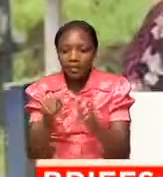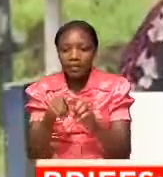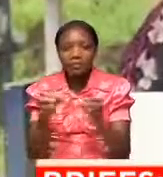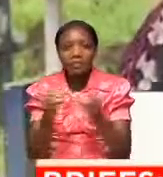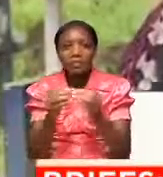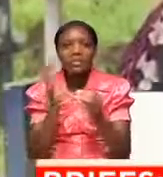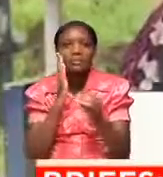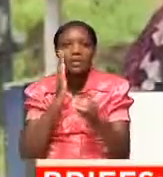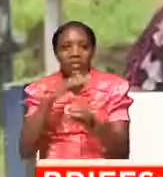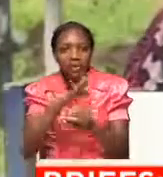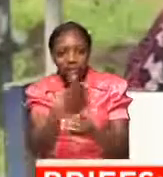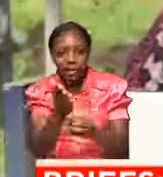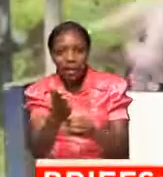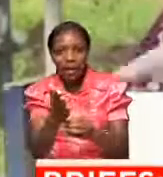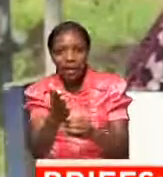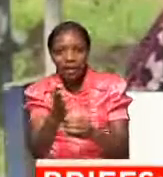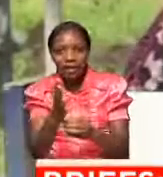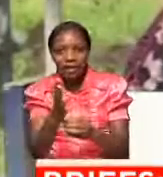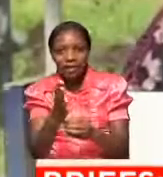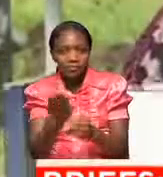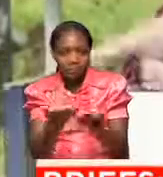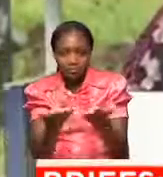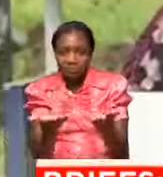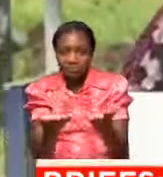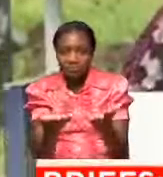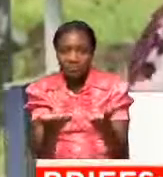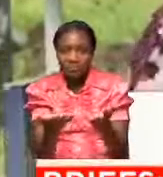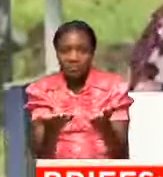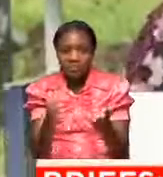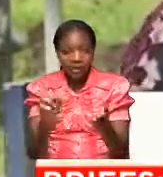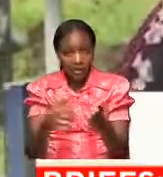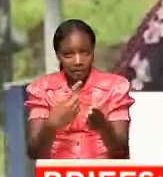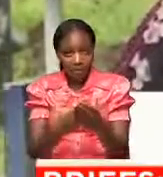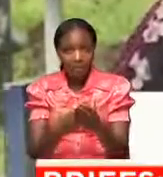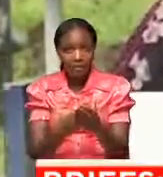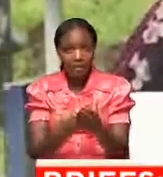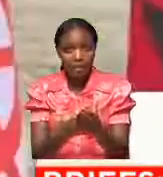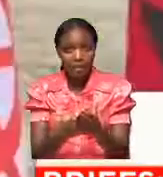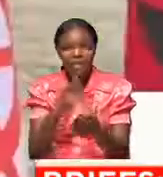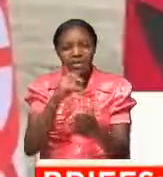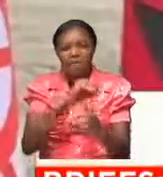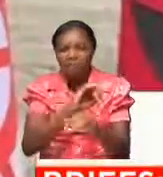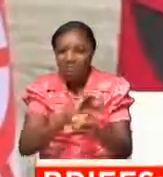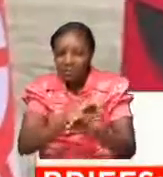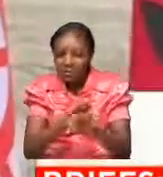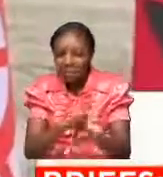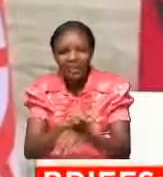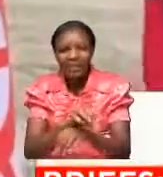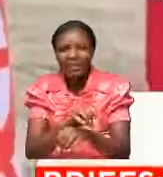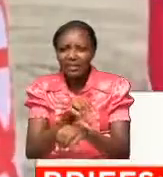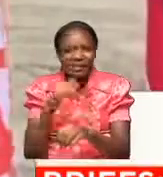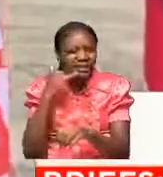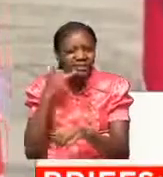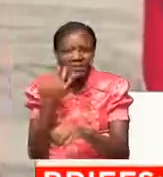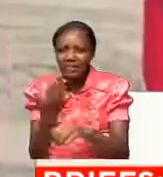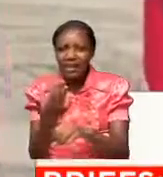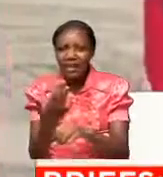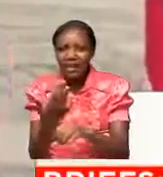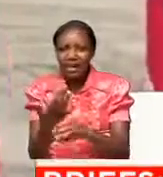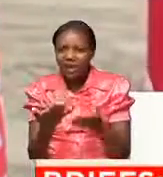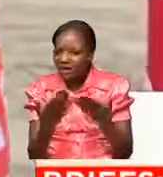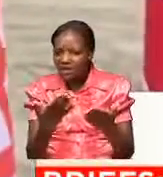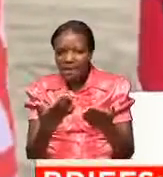antulia, na saumu yomba Mwenyezi Mungu wake umpelekee corona. The price of ignorance is